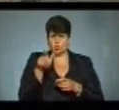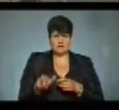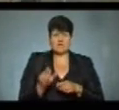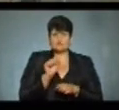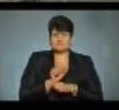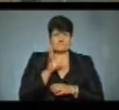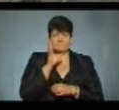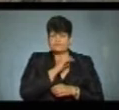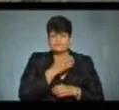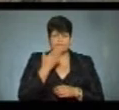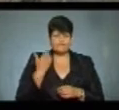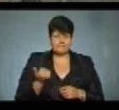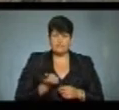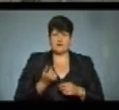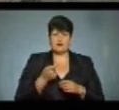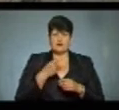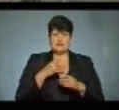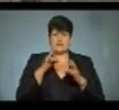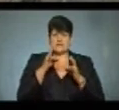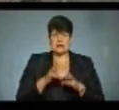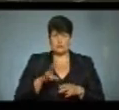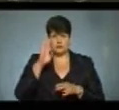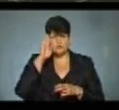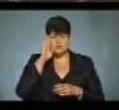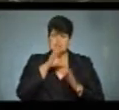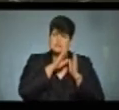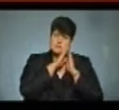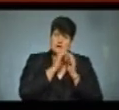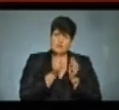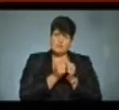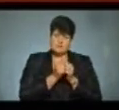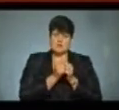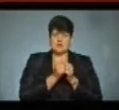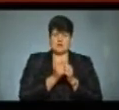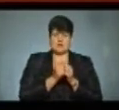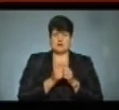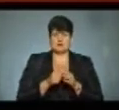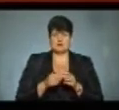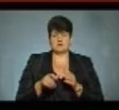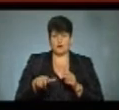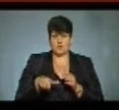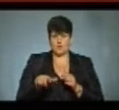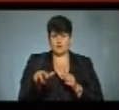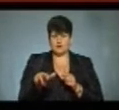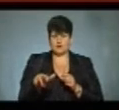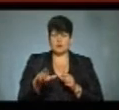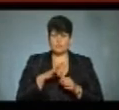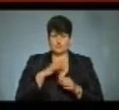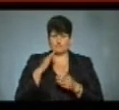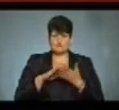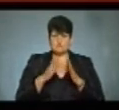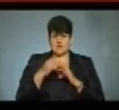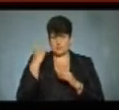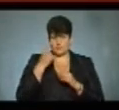речник Нацполіції області Сергій Крета, травмований чоловік спав біля колії, був у стані алкогольного сп'яніння. Тоді події внесли до